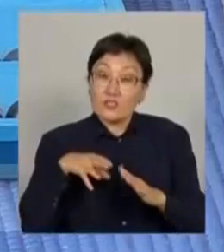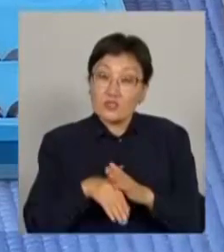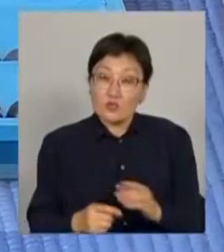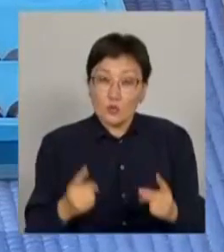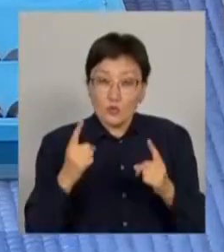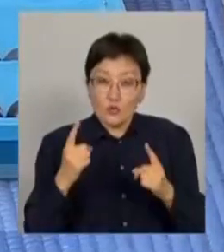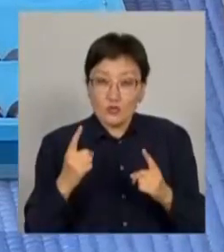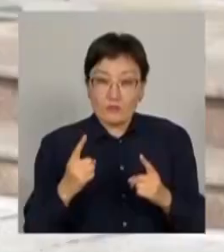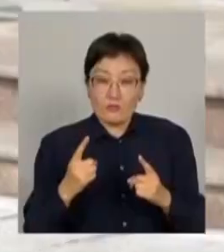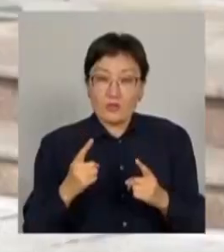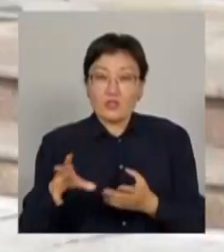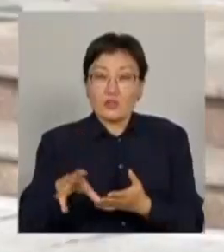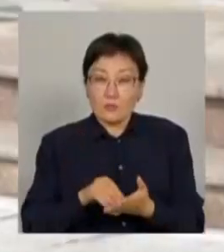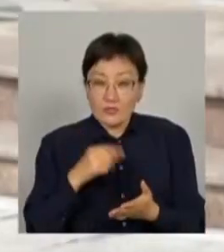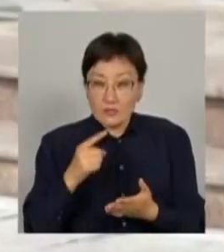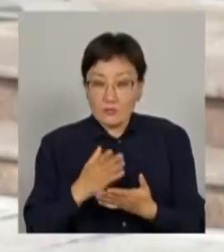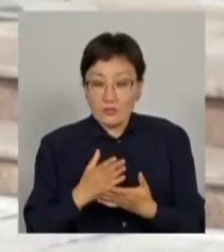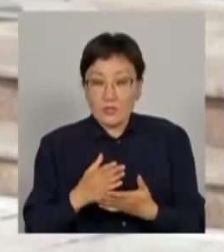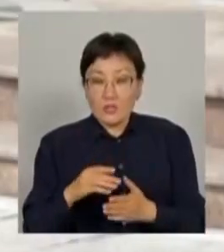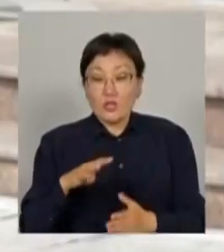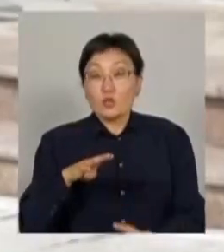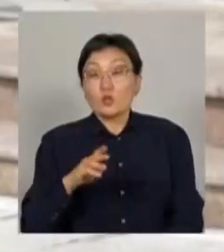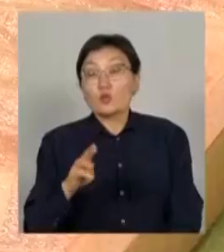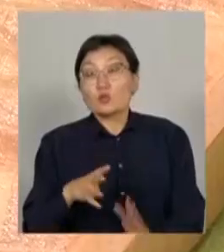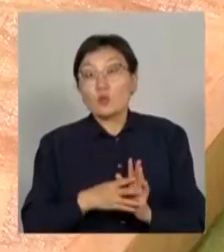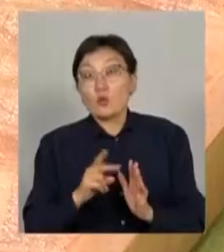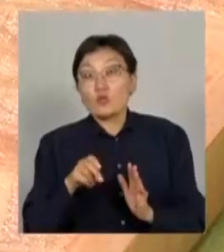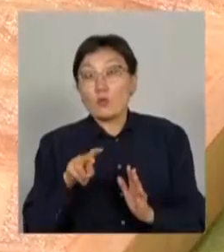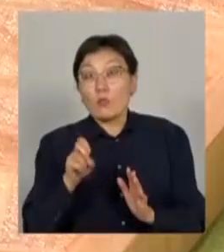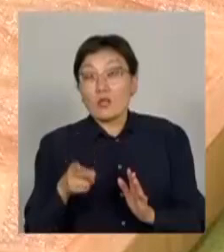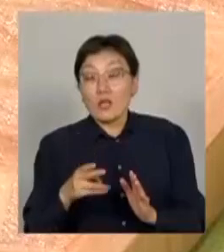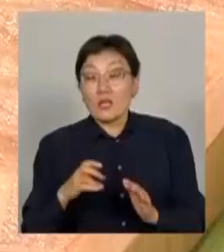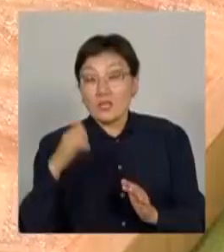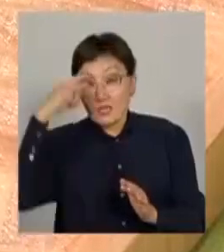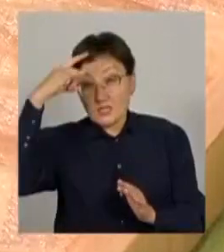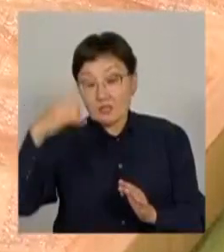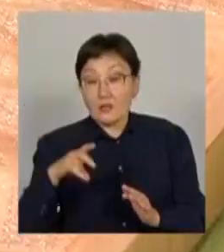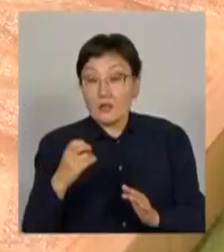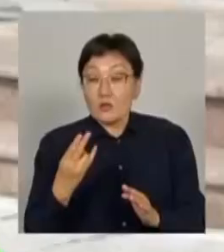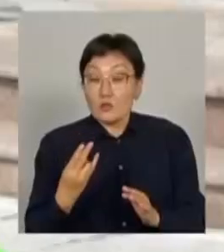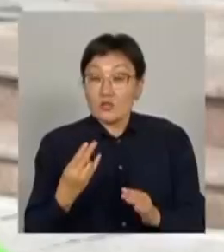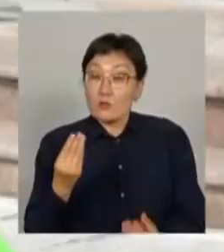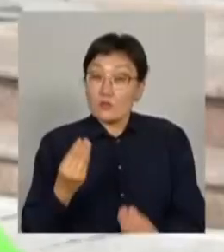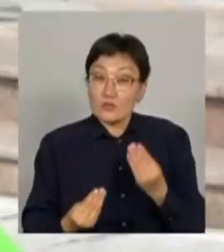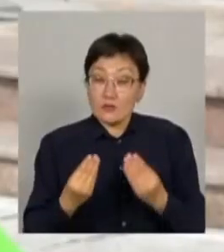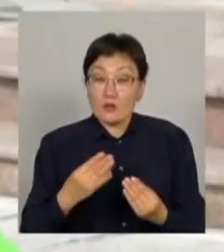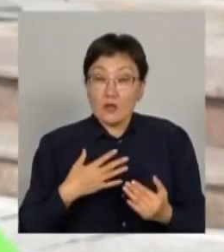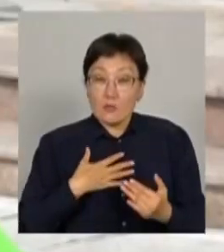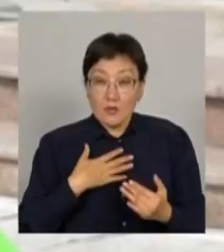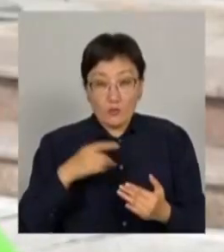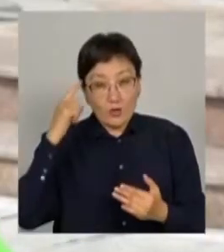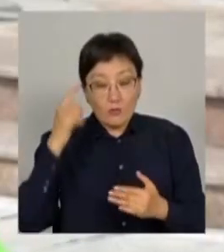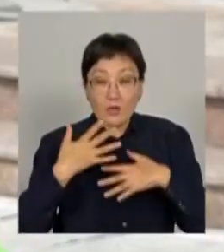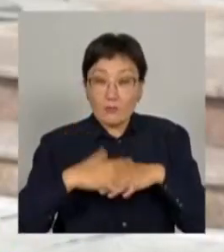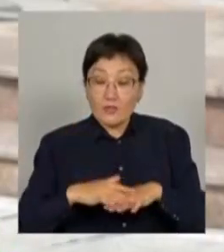жарқын үлгісі деп біледі. Тоғызқұмалақ қазақтың ұлттық ойыны. Мен бұны ойнағанда өзімді математикадан ықпалы тиеді деген